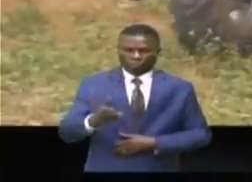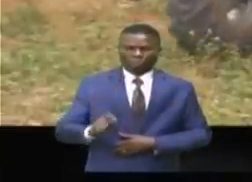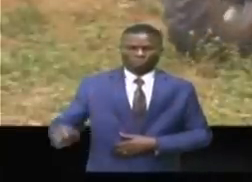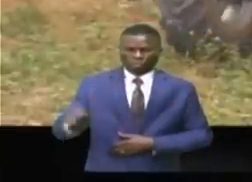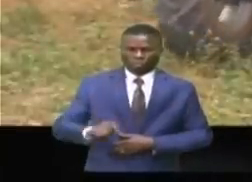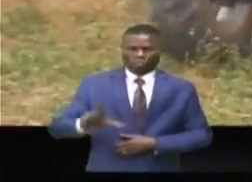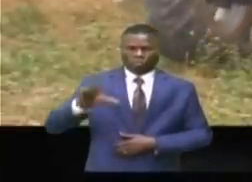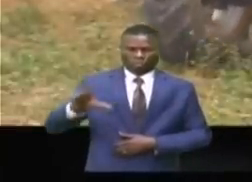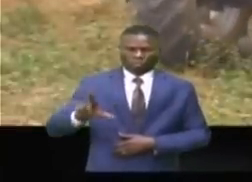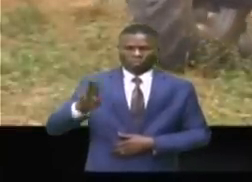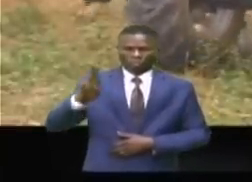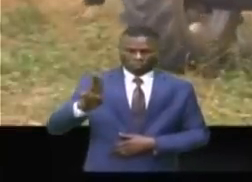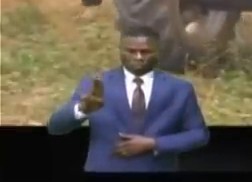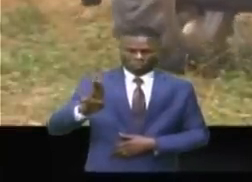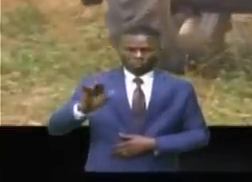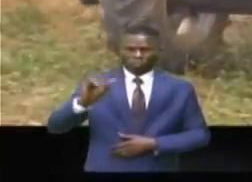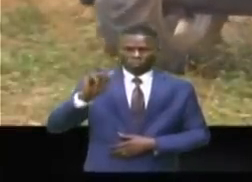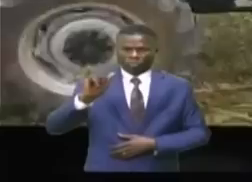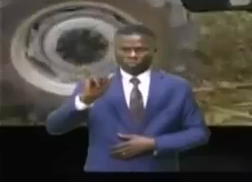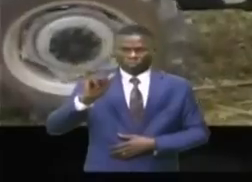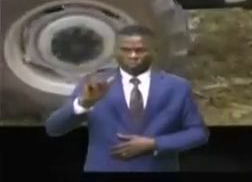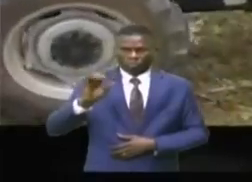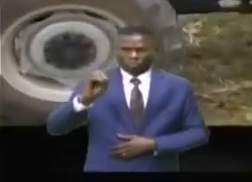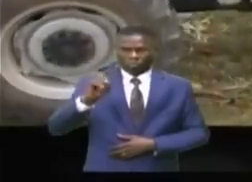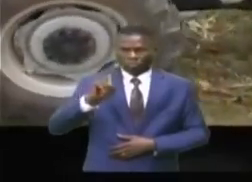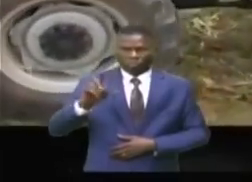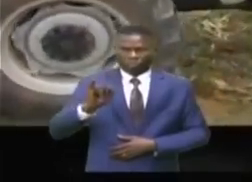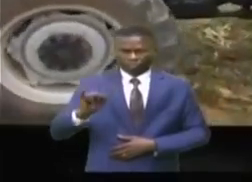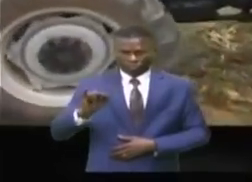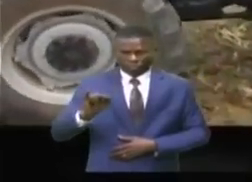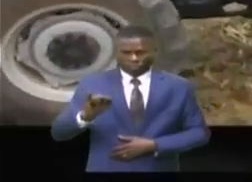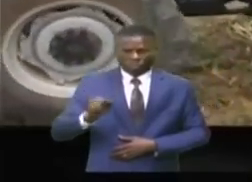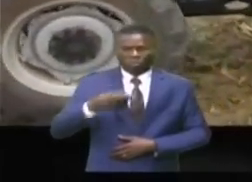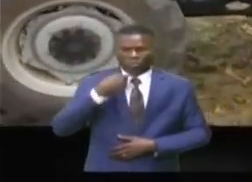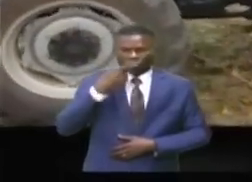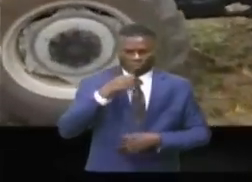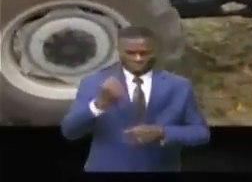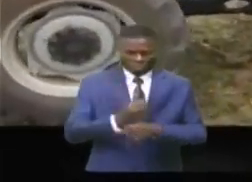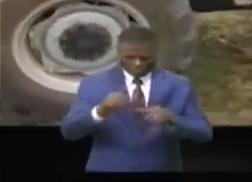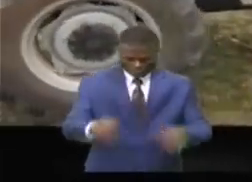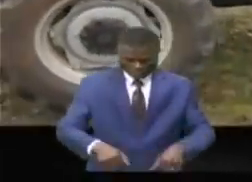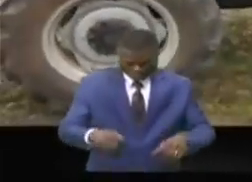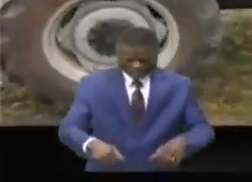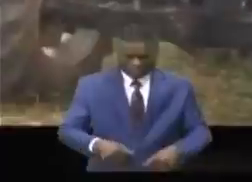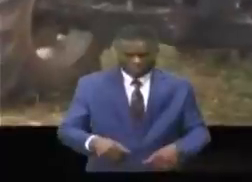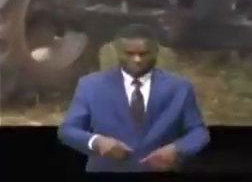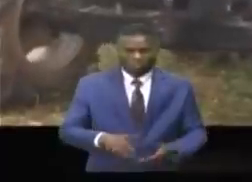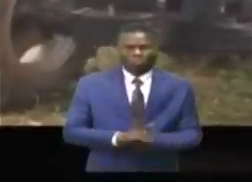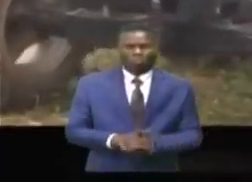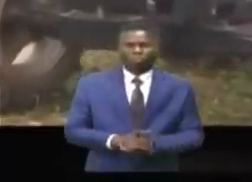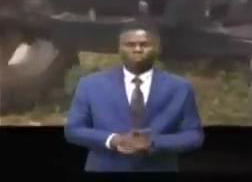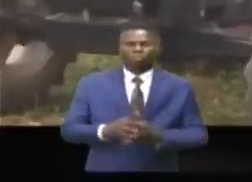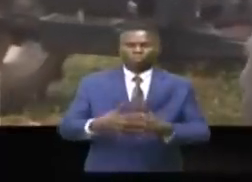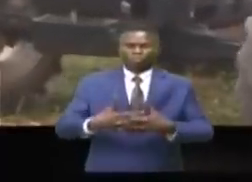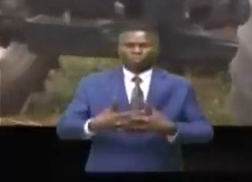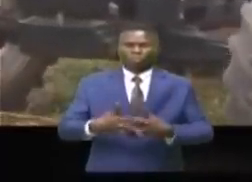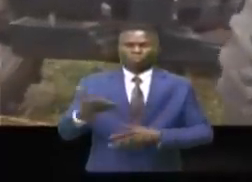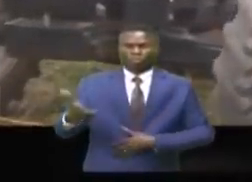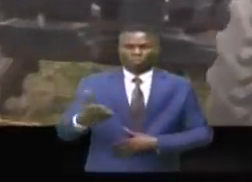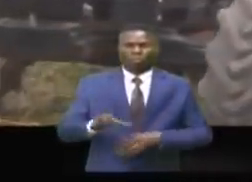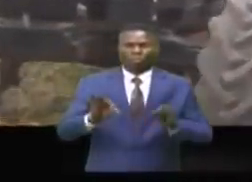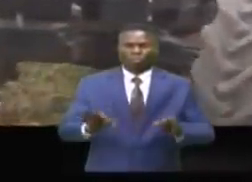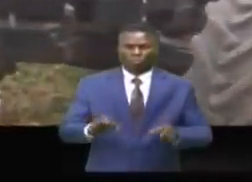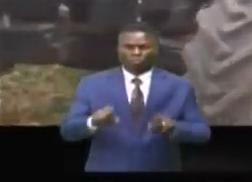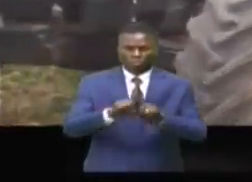Louosi a une vocation agricole. Voilà pourquoi la sénatrice a labouré la terre en prenant les commandes de ce tracteur. Ce sol